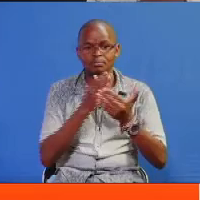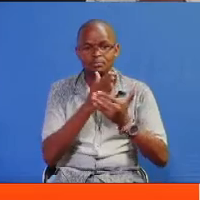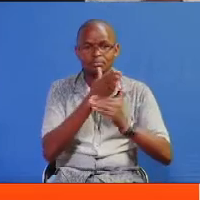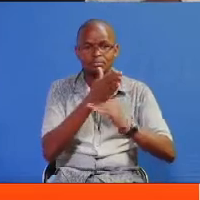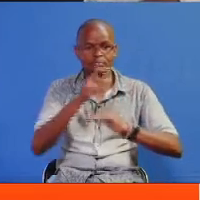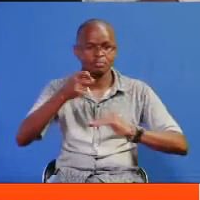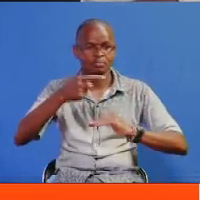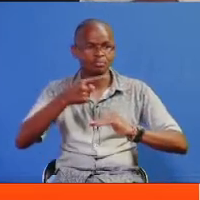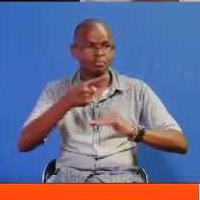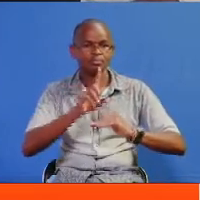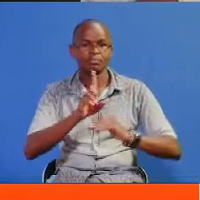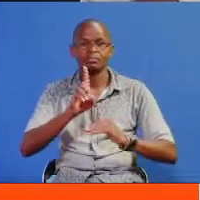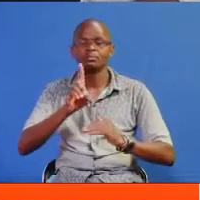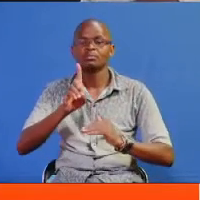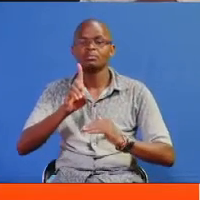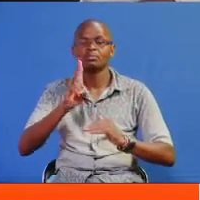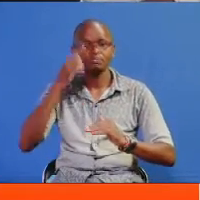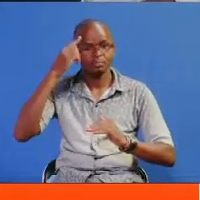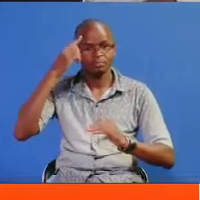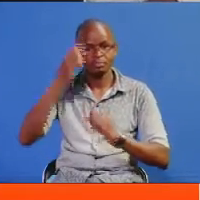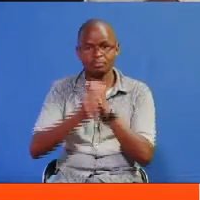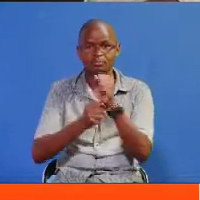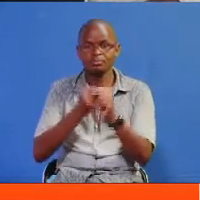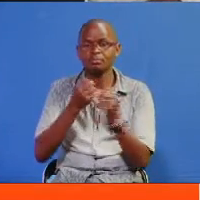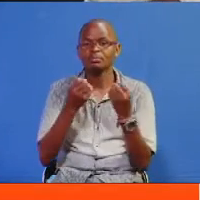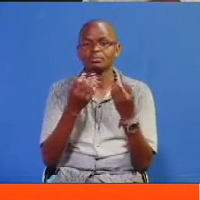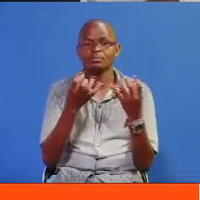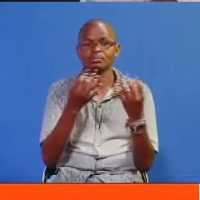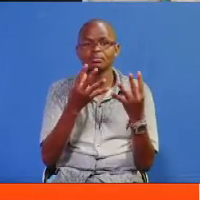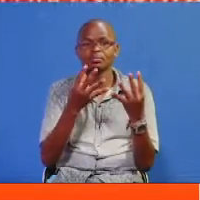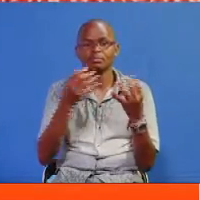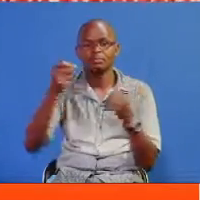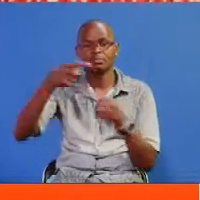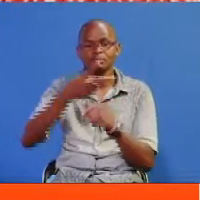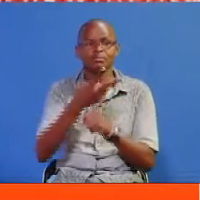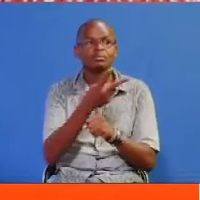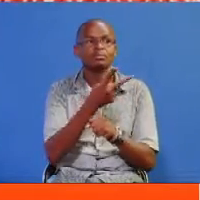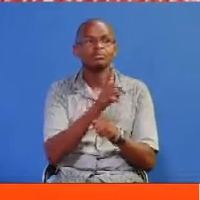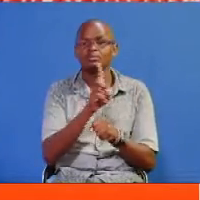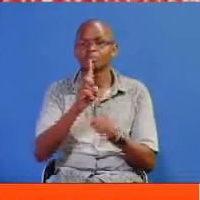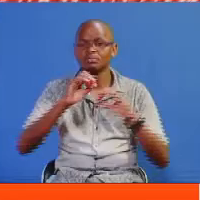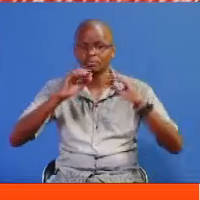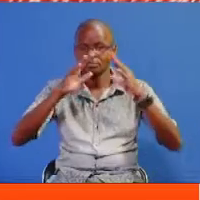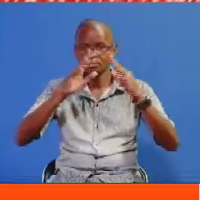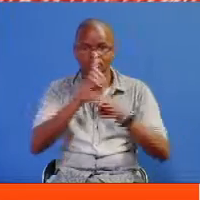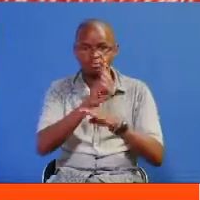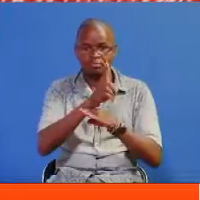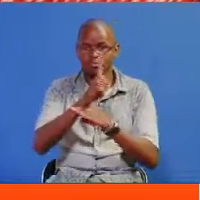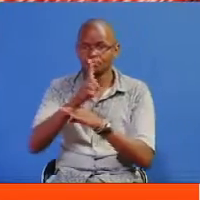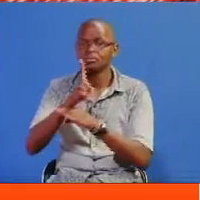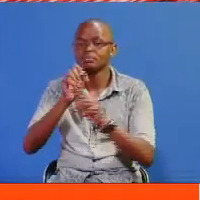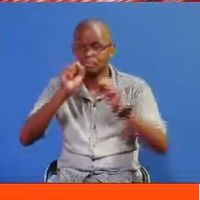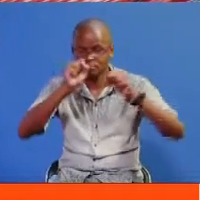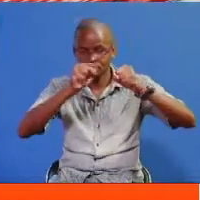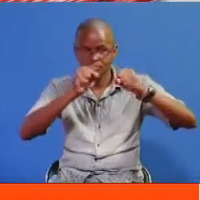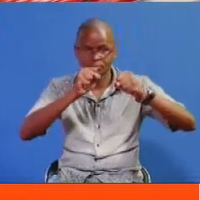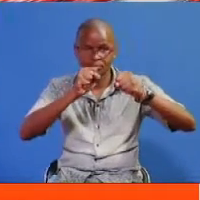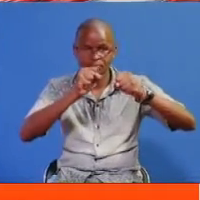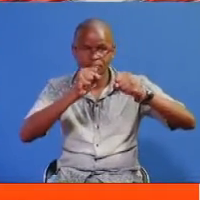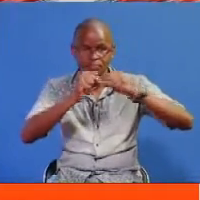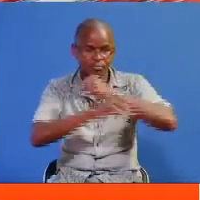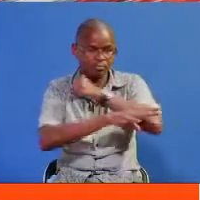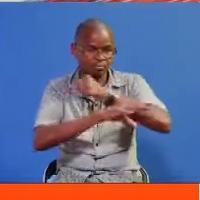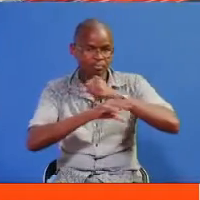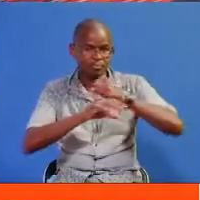ya mwezi uliozoeleka kwa miaka mingi ya Disemba. Walimu wameonywa dhidi ya kuwezesha udanganyifu